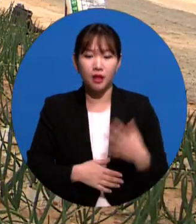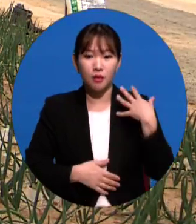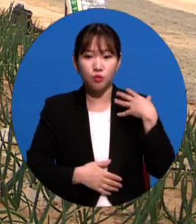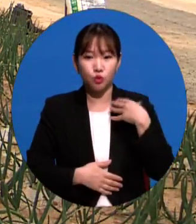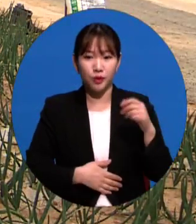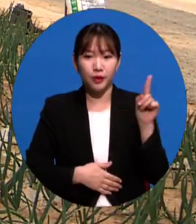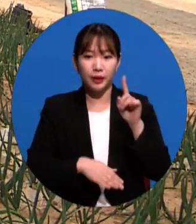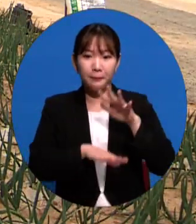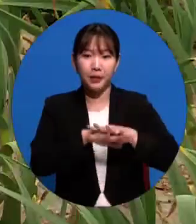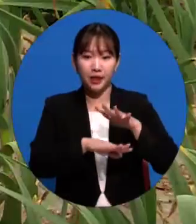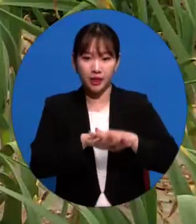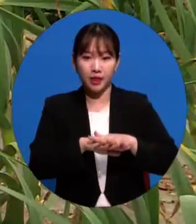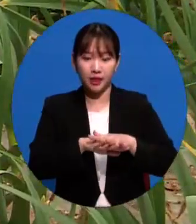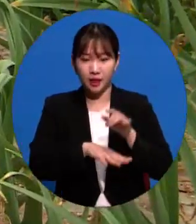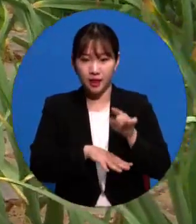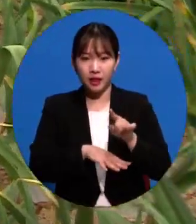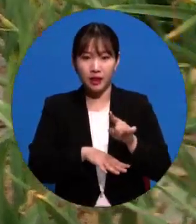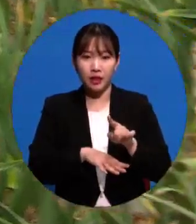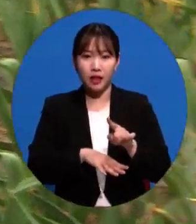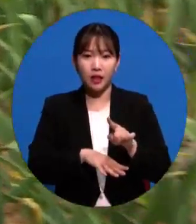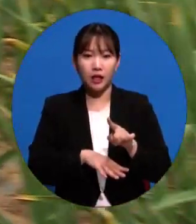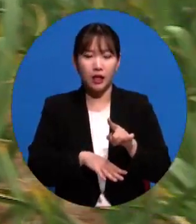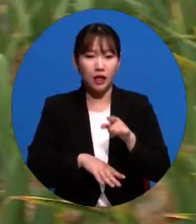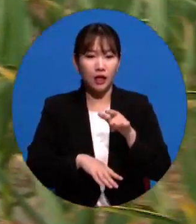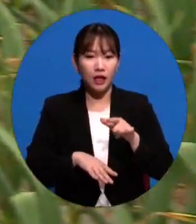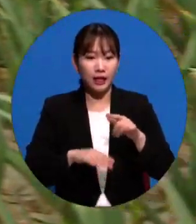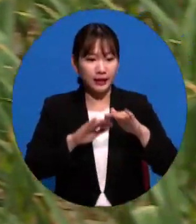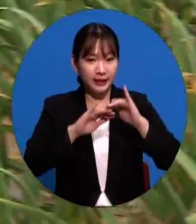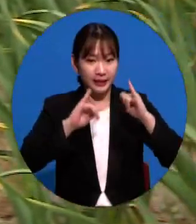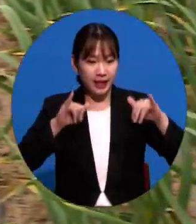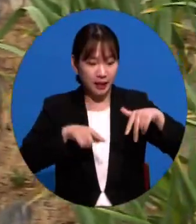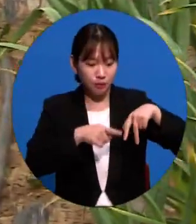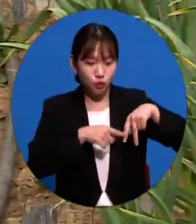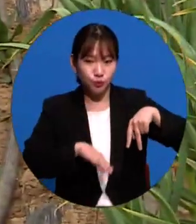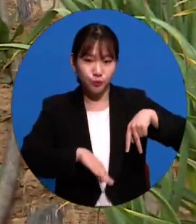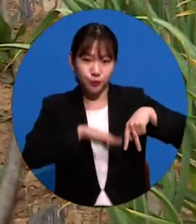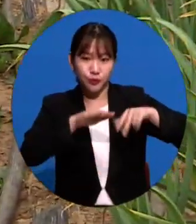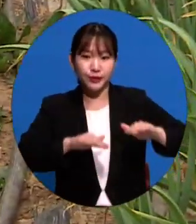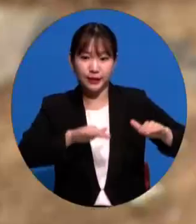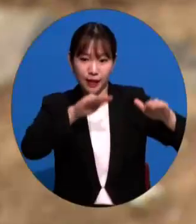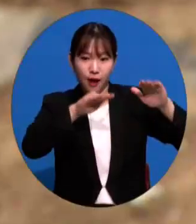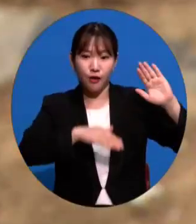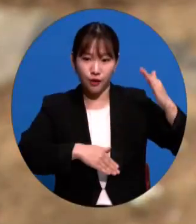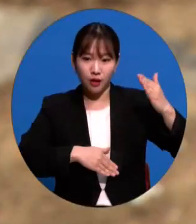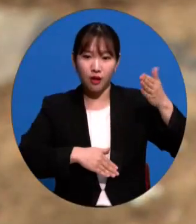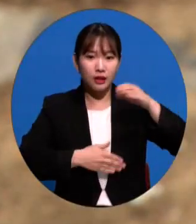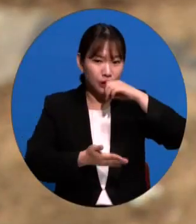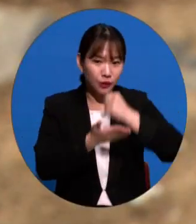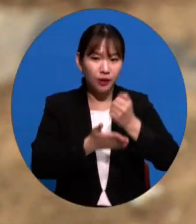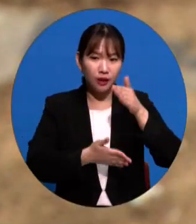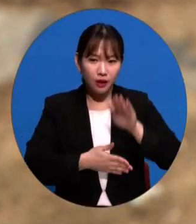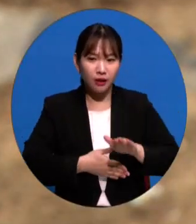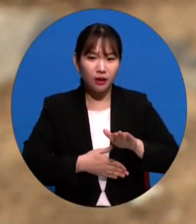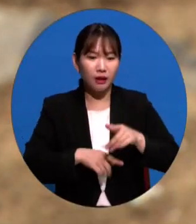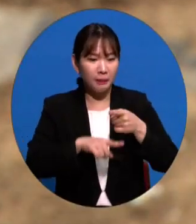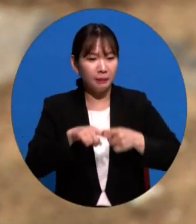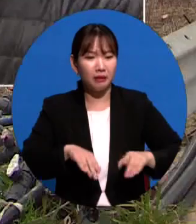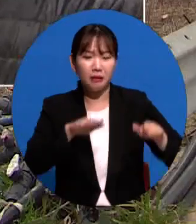무안의 한 밭입니다. 한창 무릎 높이만큼 자라야 할 파가 절반도 크지 못하고 끝부분은 말라